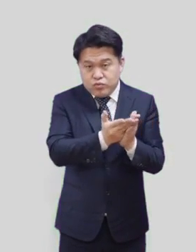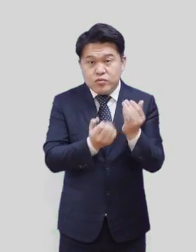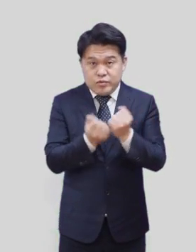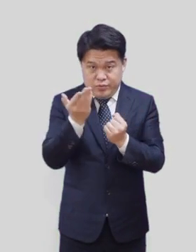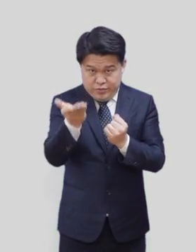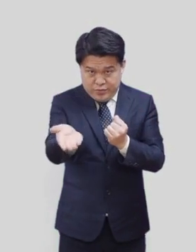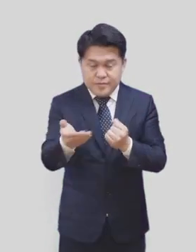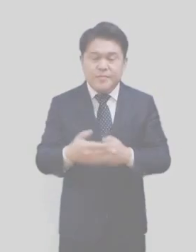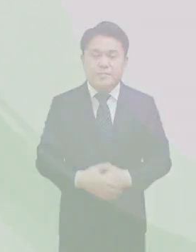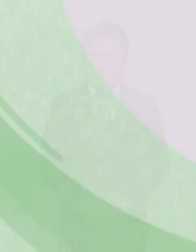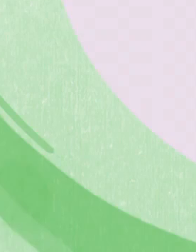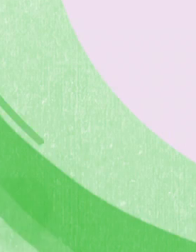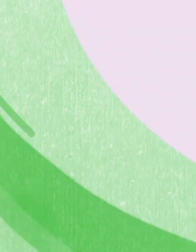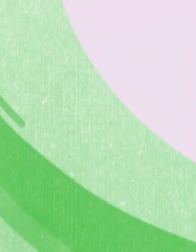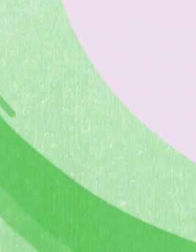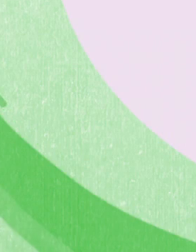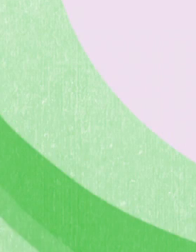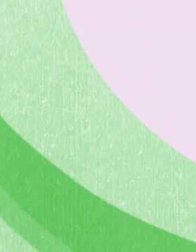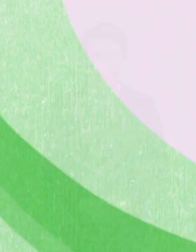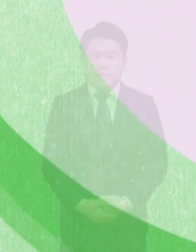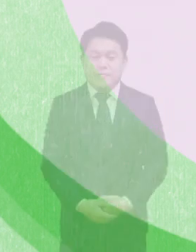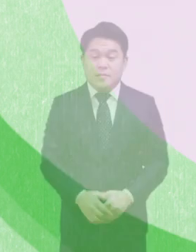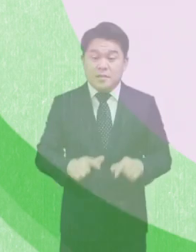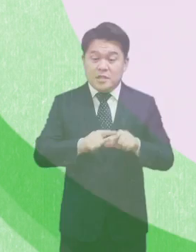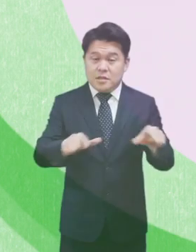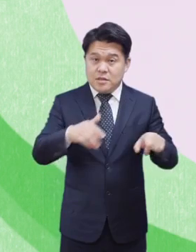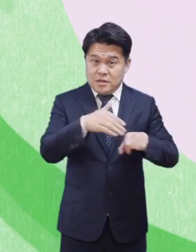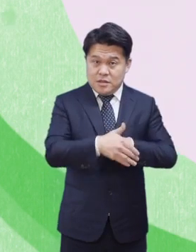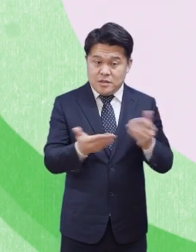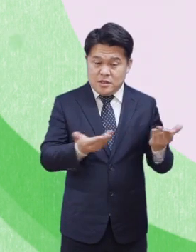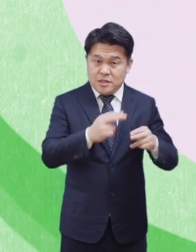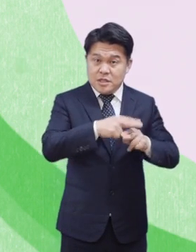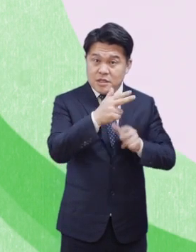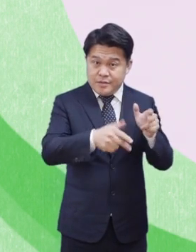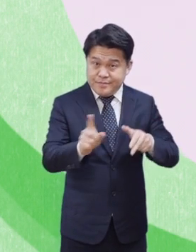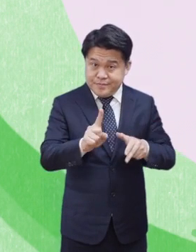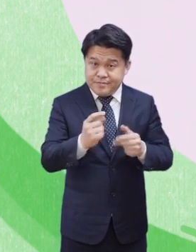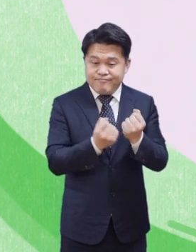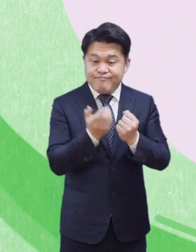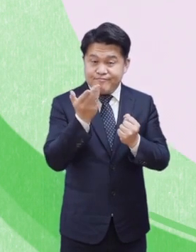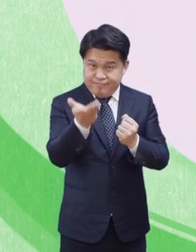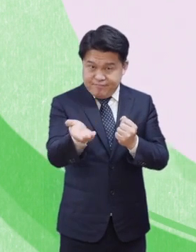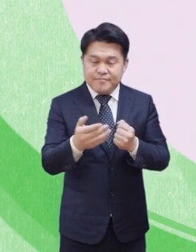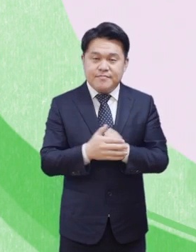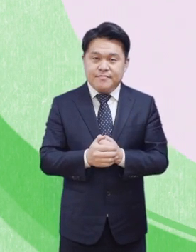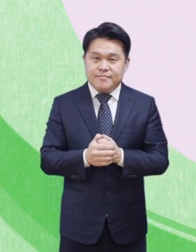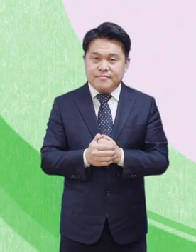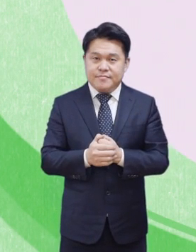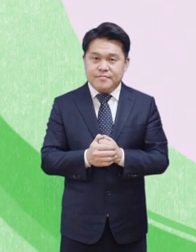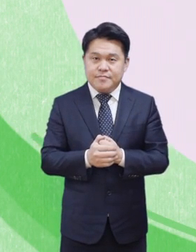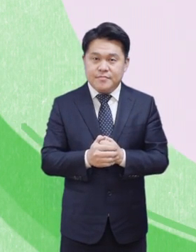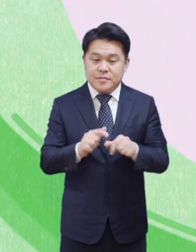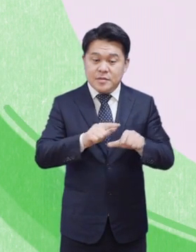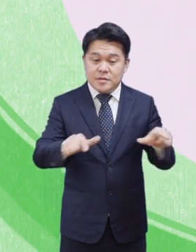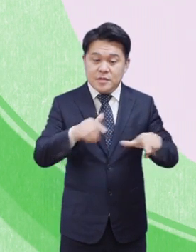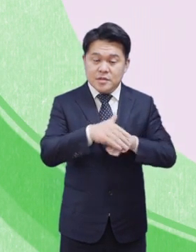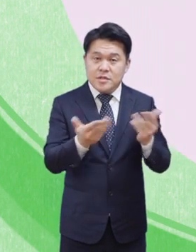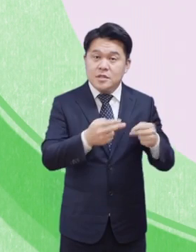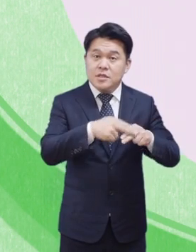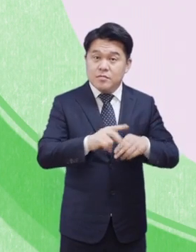알아보겠습니다. 이어서 일반형 일자리 사업에 대해 안내해드리겠습니다. 일반형 일자리